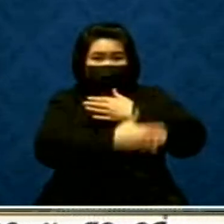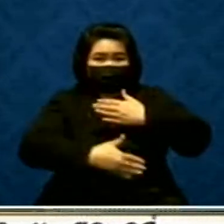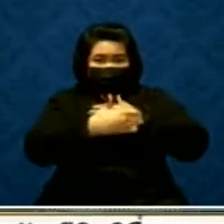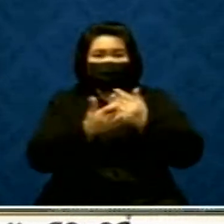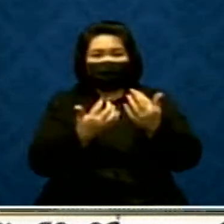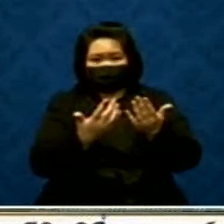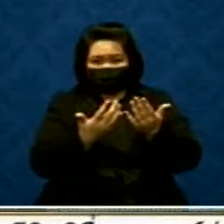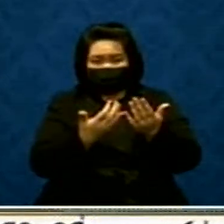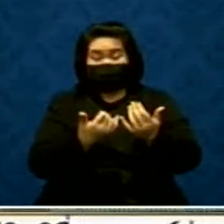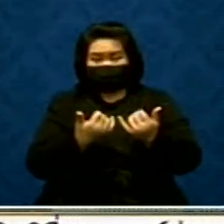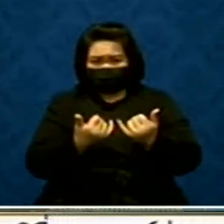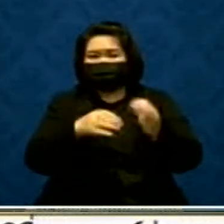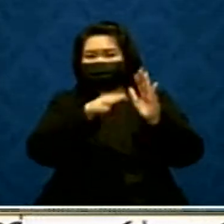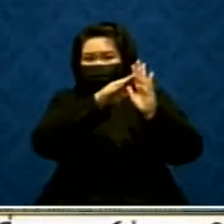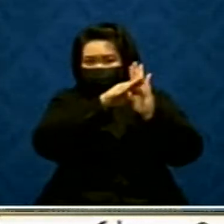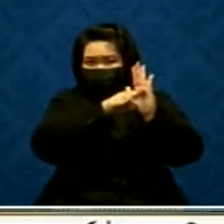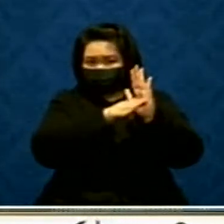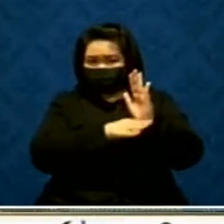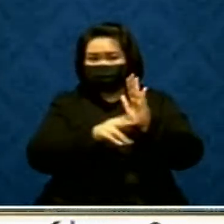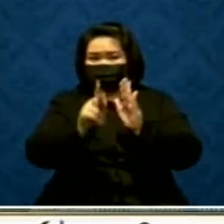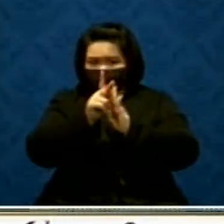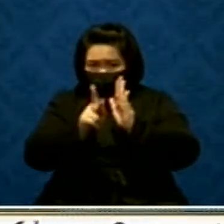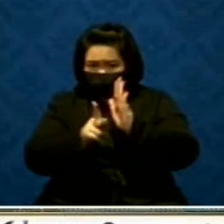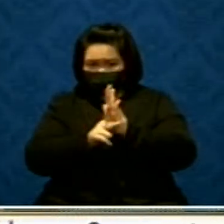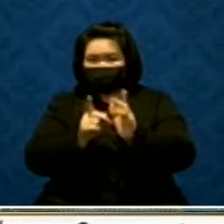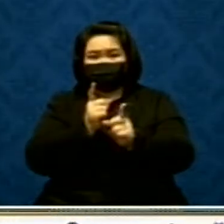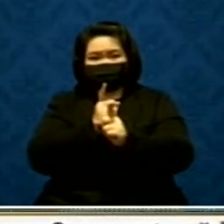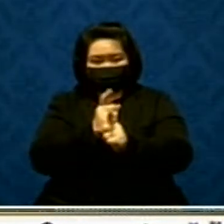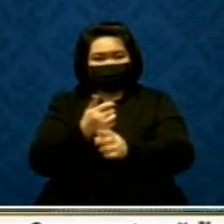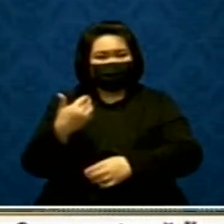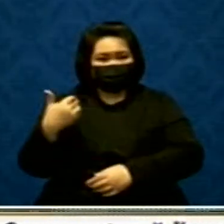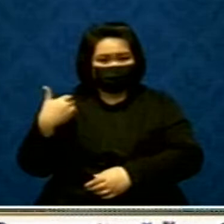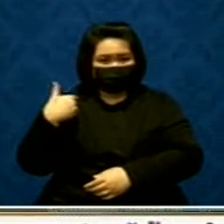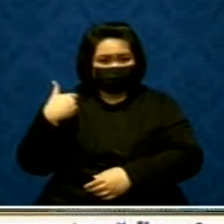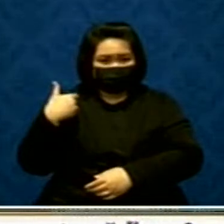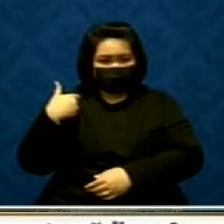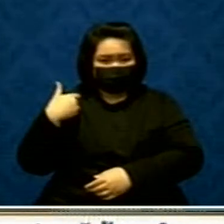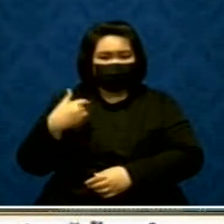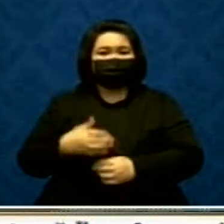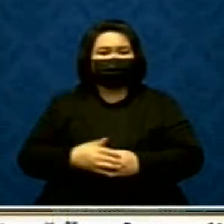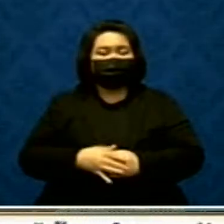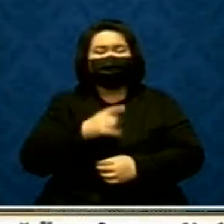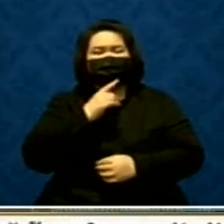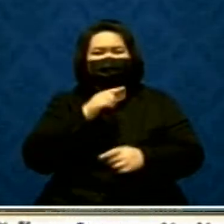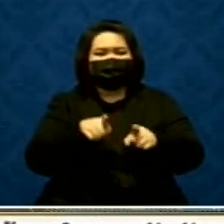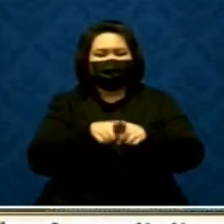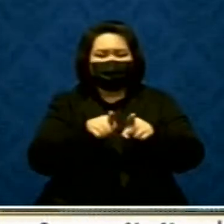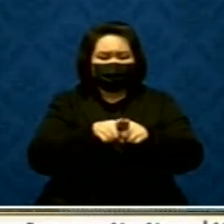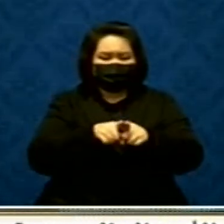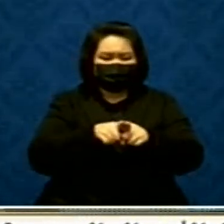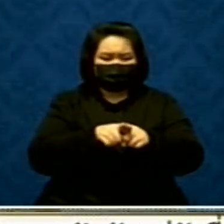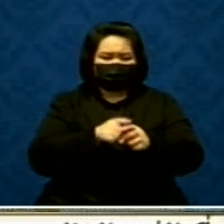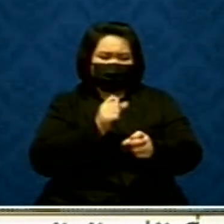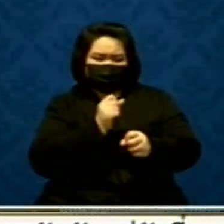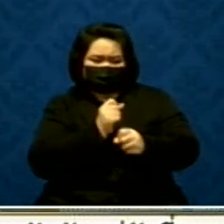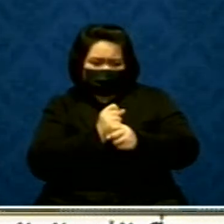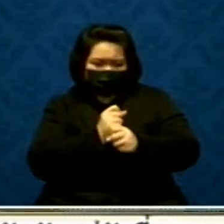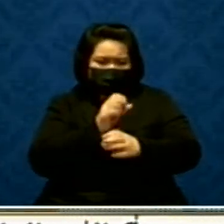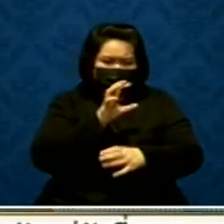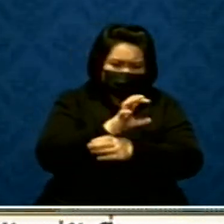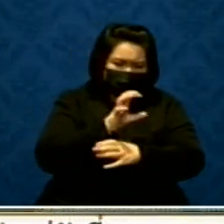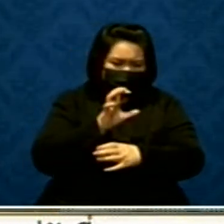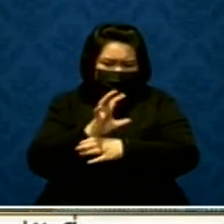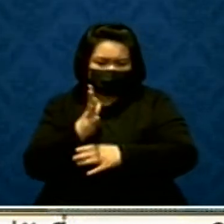นี่เป็นไปตามขั้นตอนของกฎหมายทุกประการนะครับไม่มีการละเว้นหรือเลือกปฏิบัติกับใคร